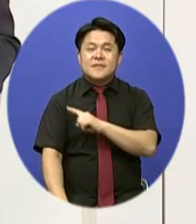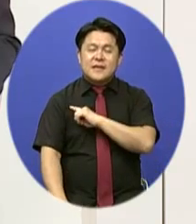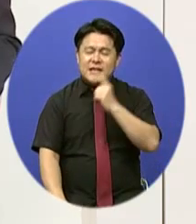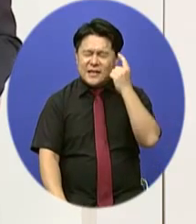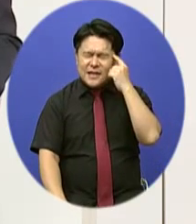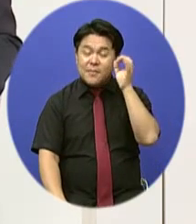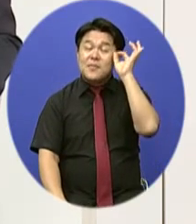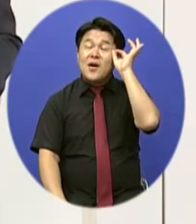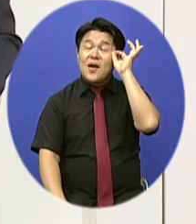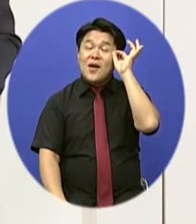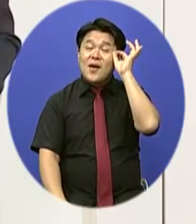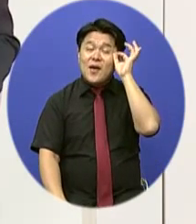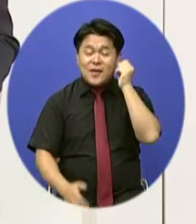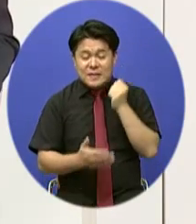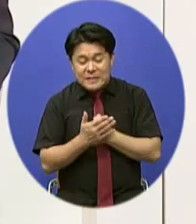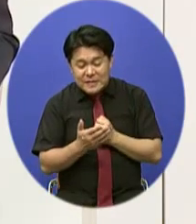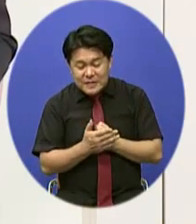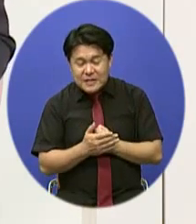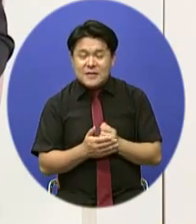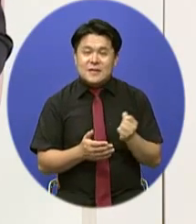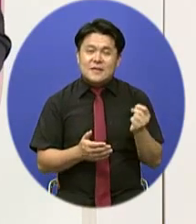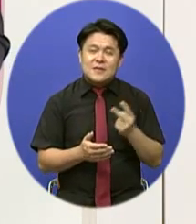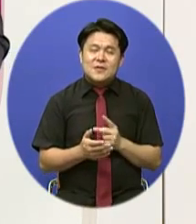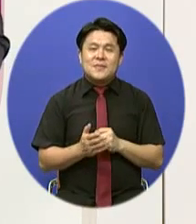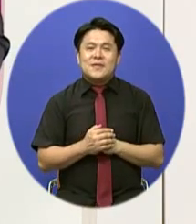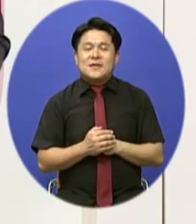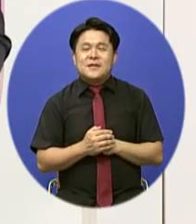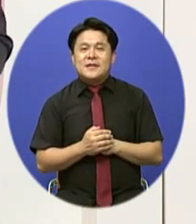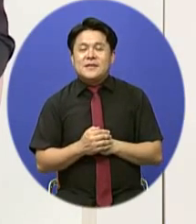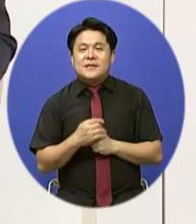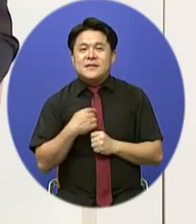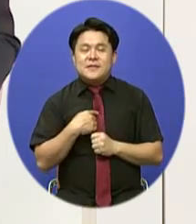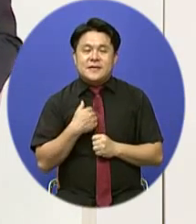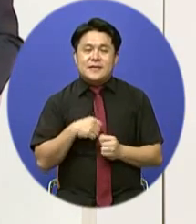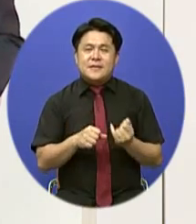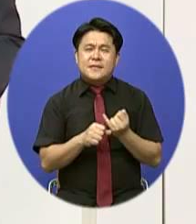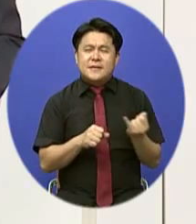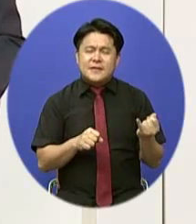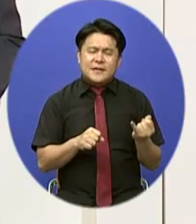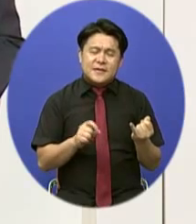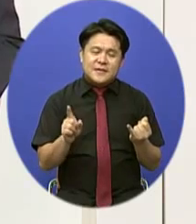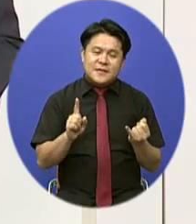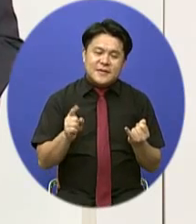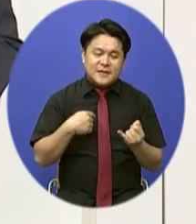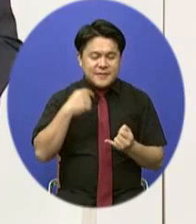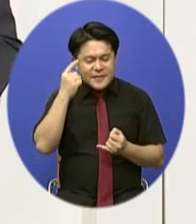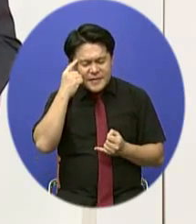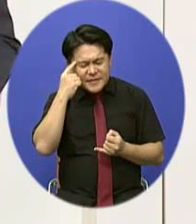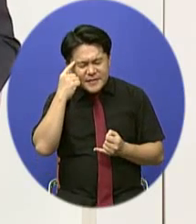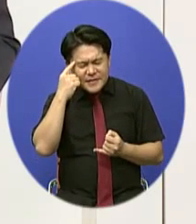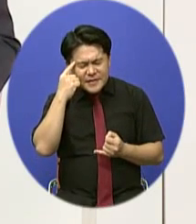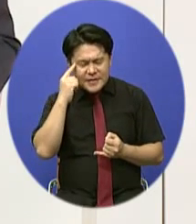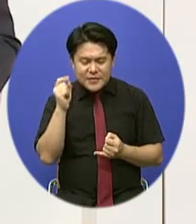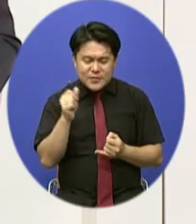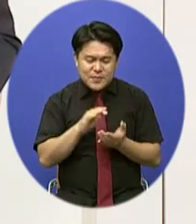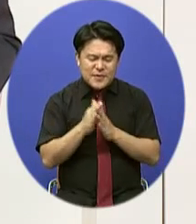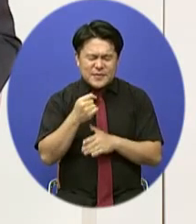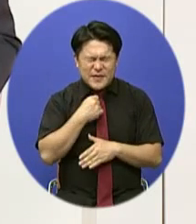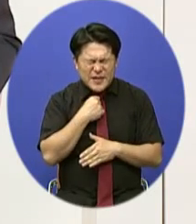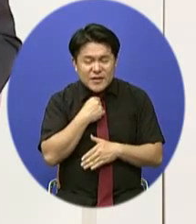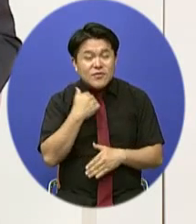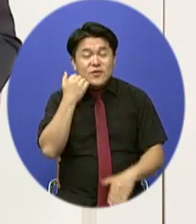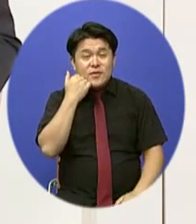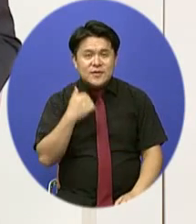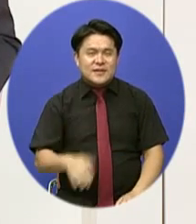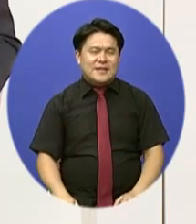생각이 좀 아쉽고 또 우리 며느리가 이랬으면 좋겠다 하는 며느리가 몇째 며느리요? 아이고 그거야 뭐